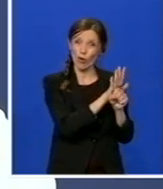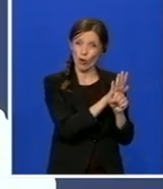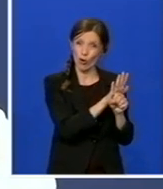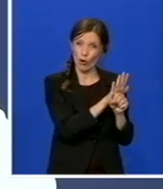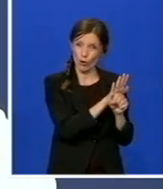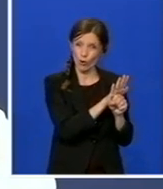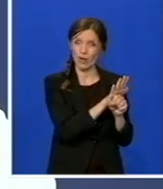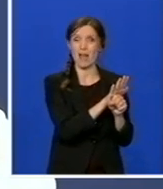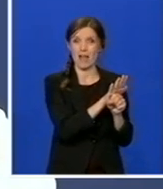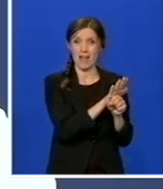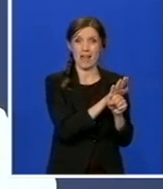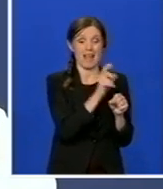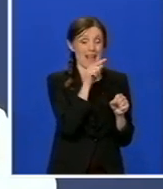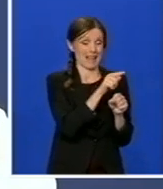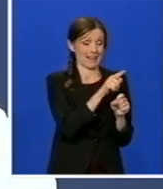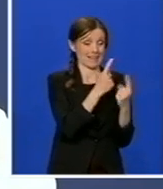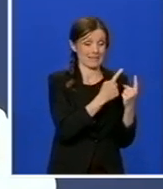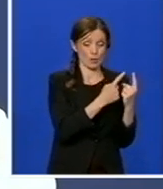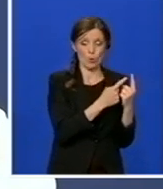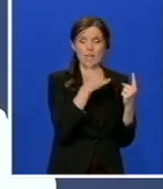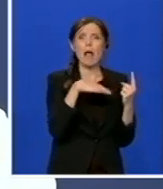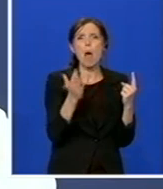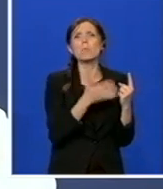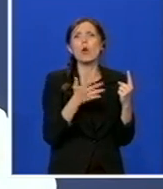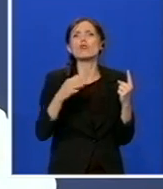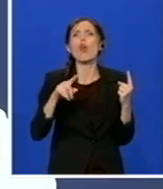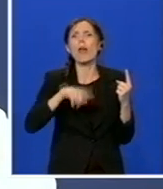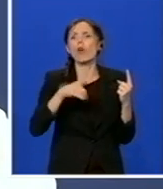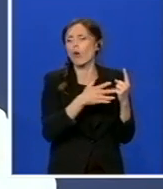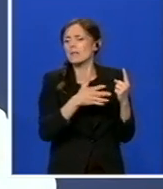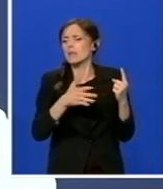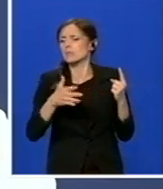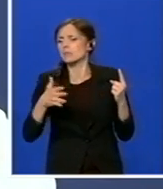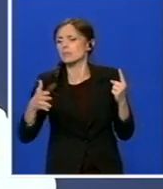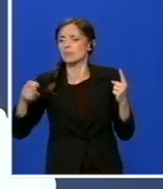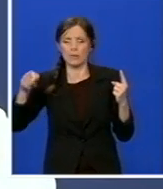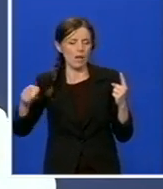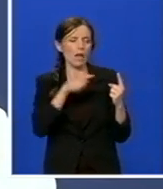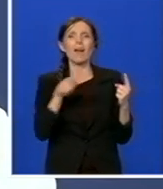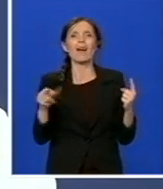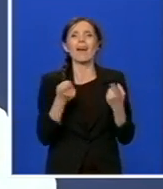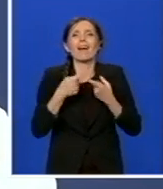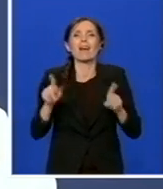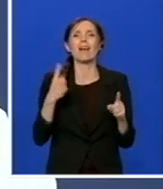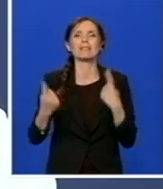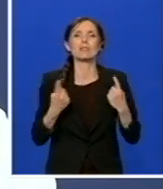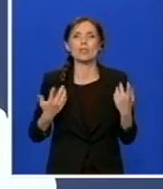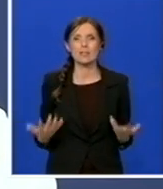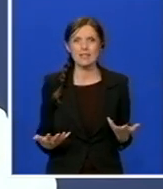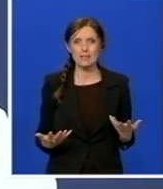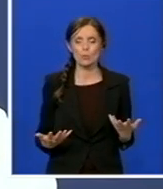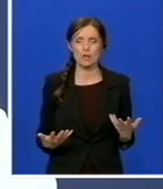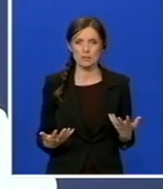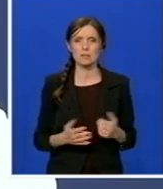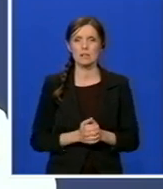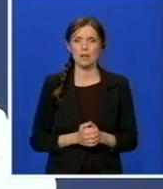par meseci nakon toga se razlikuje sa različitih aspekata i sa kliničkog